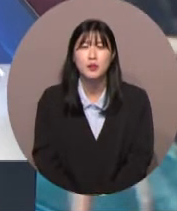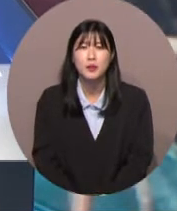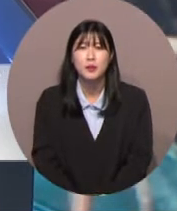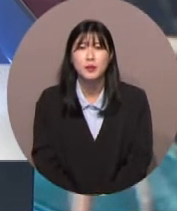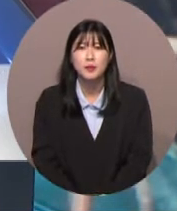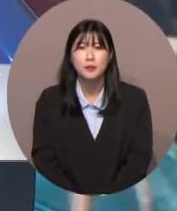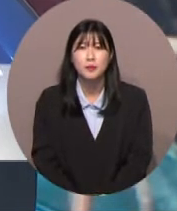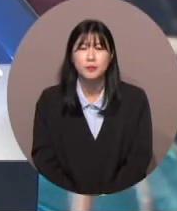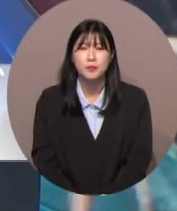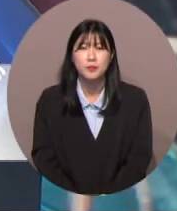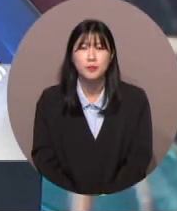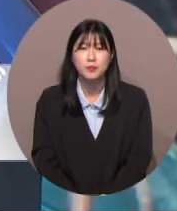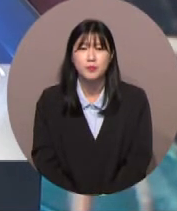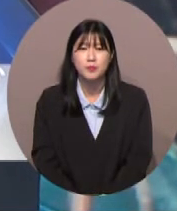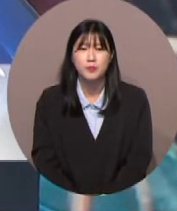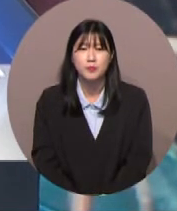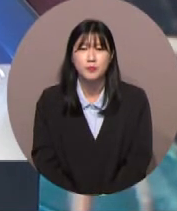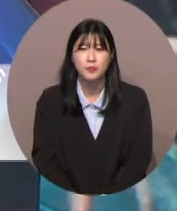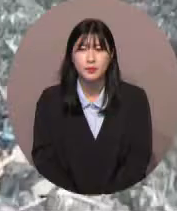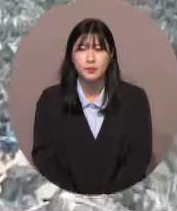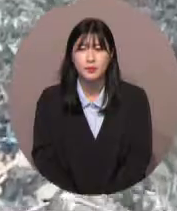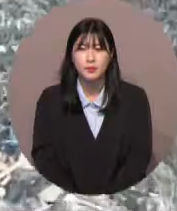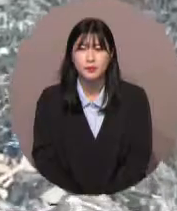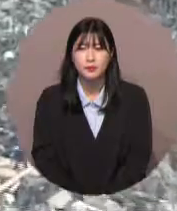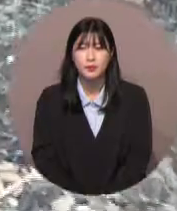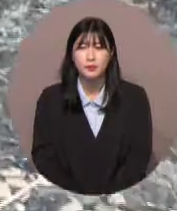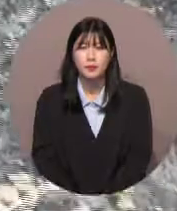박선진 기자가 현장에 다녀왔습니다.